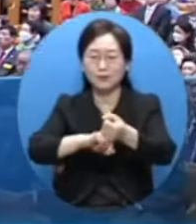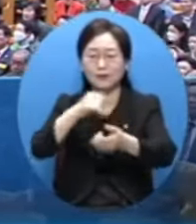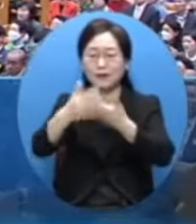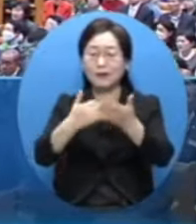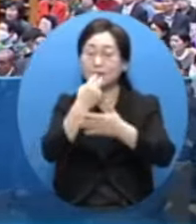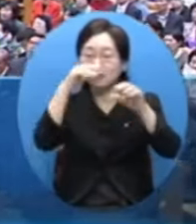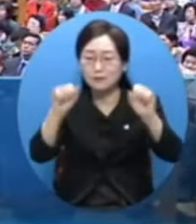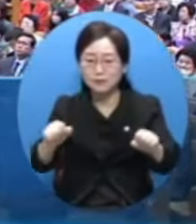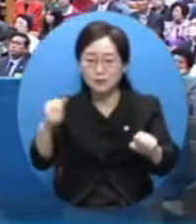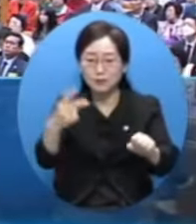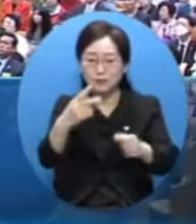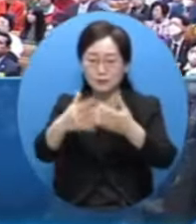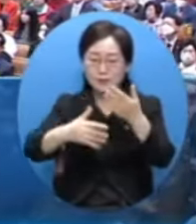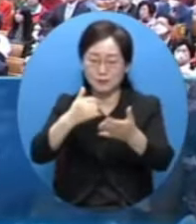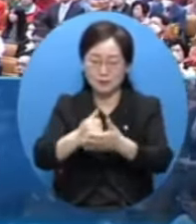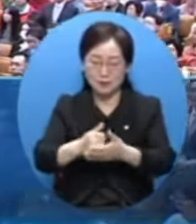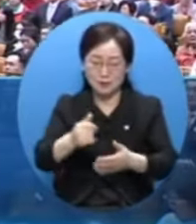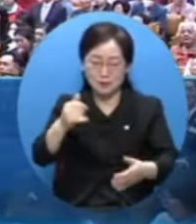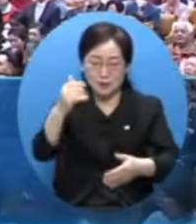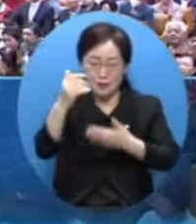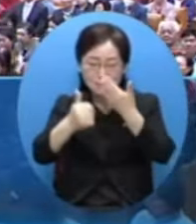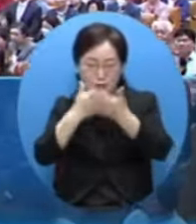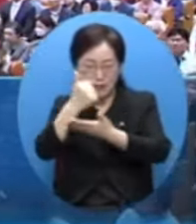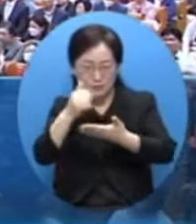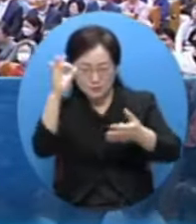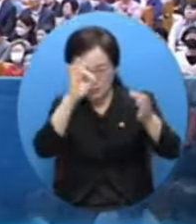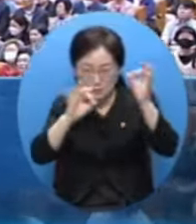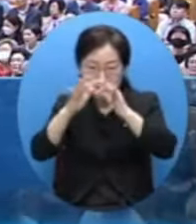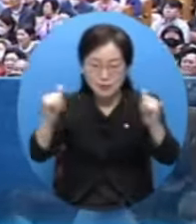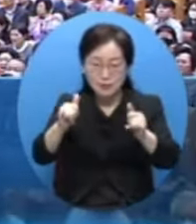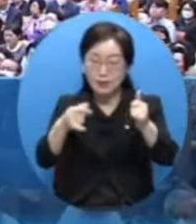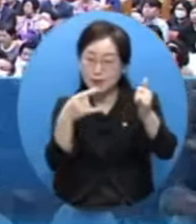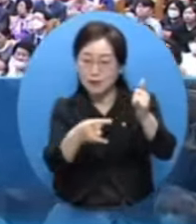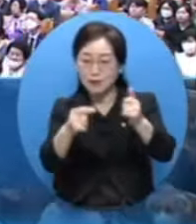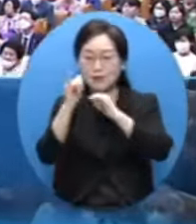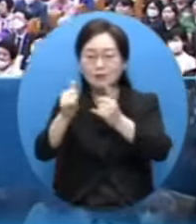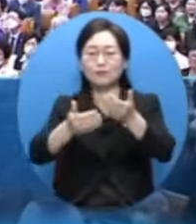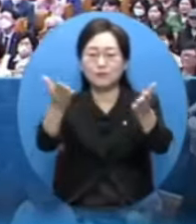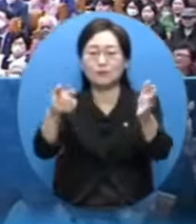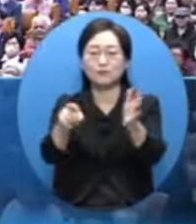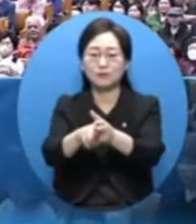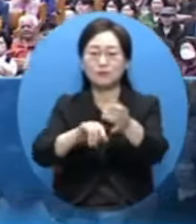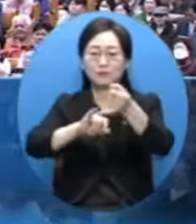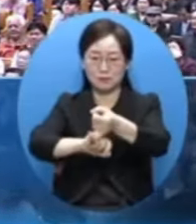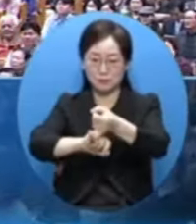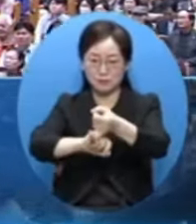계신 것과 또한 그가 자기를 찾는 자들에게 상 주시는 이심을 믿어야 할지니라.